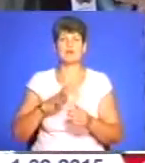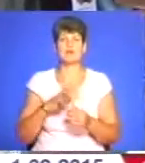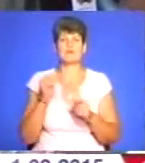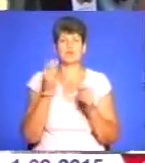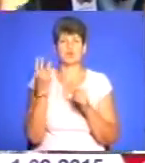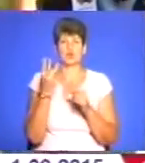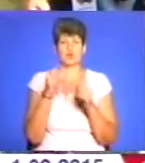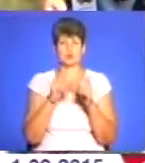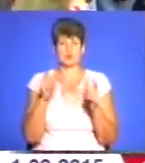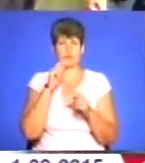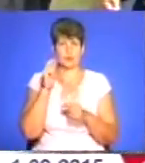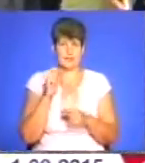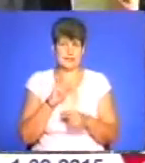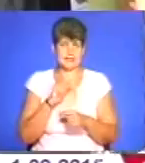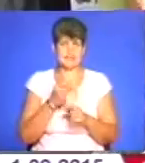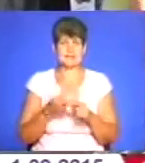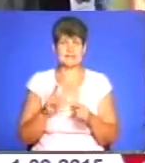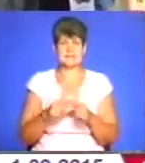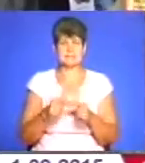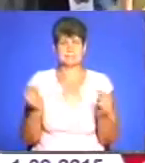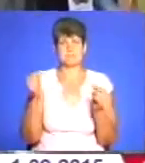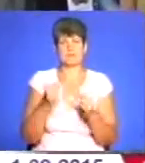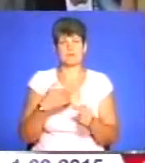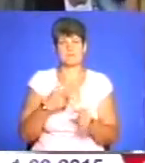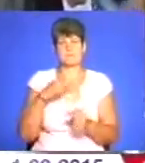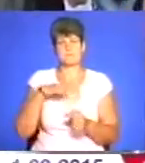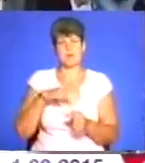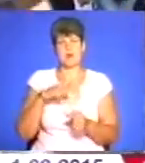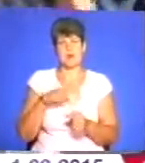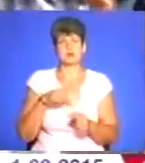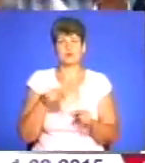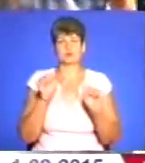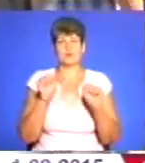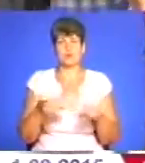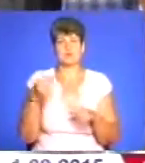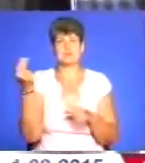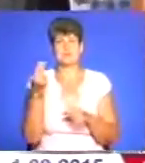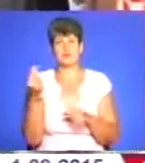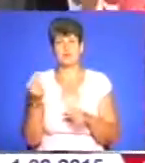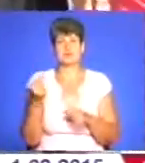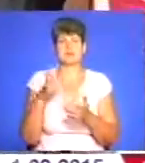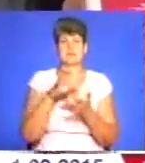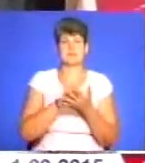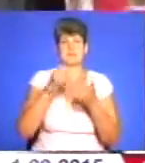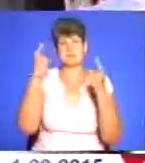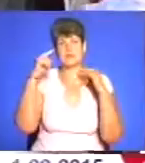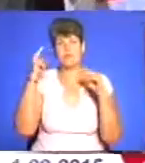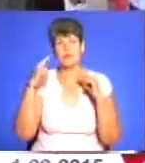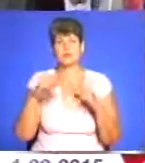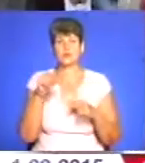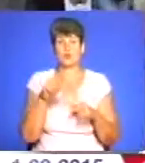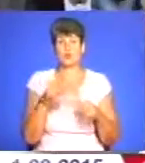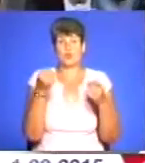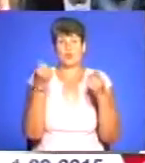і це підходить мені по характеру. Тут можна малювати, займатися творчістю і тут